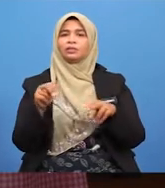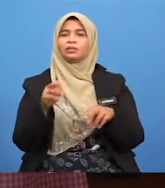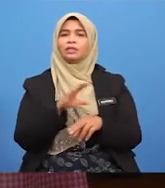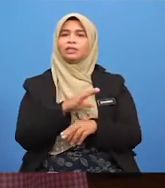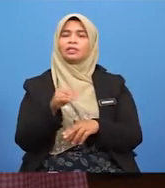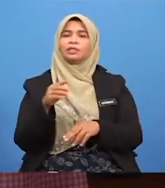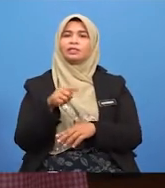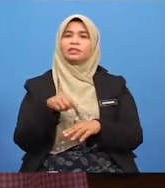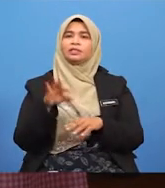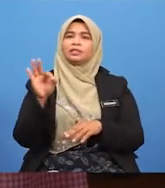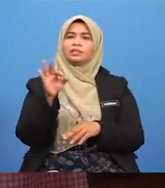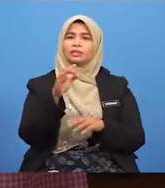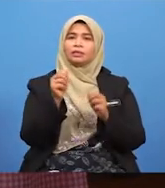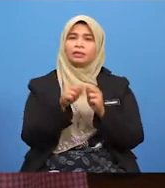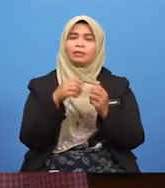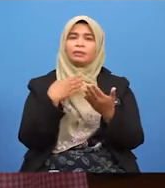dijahit dengan elo